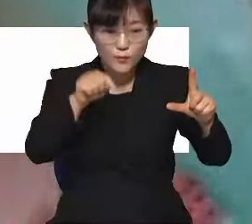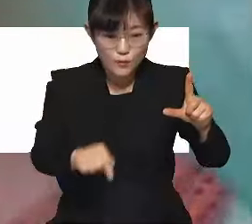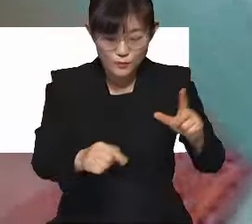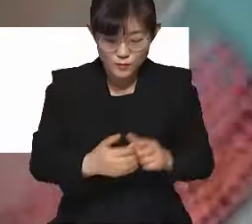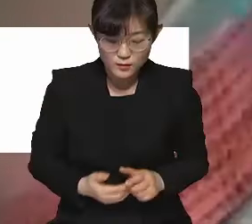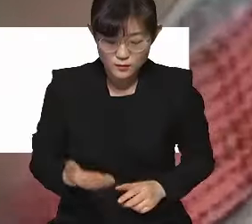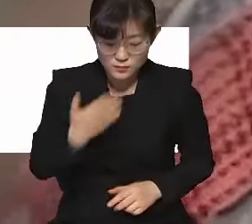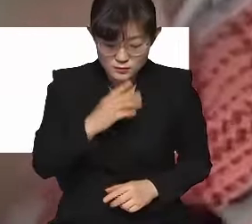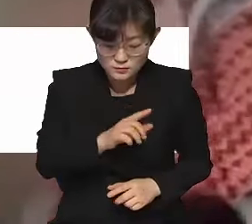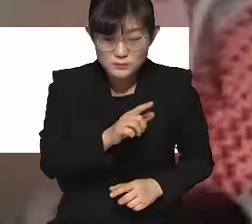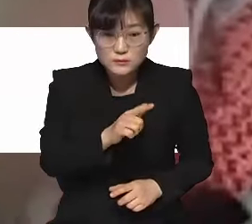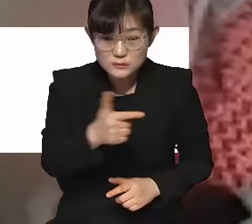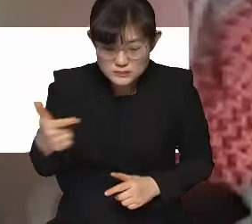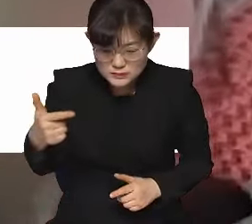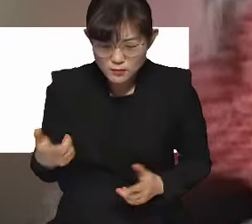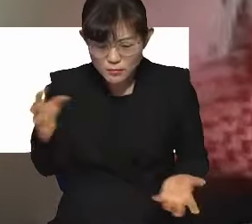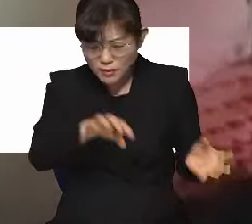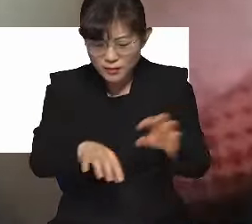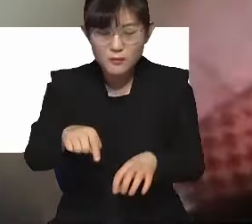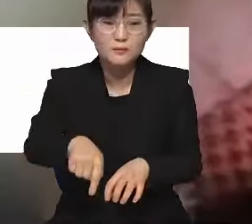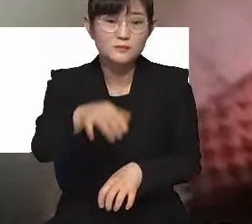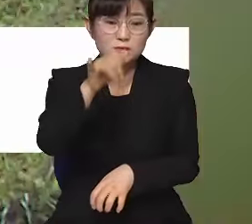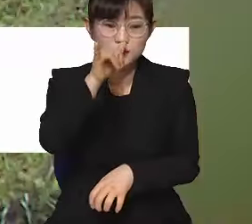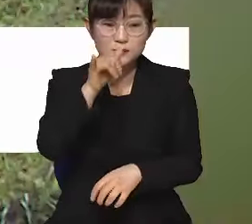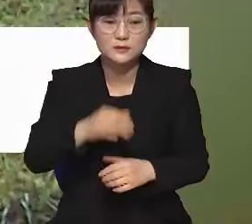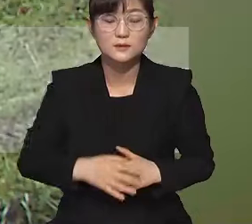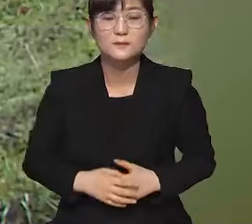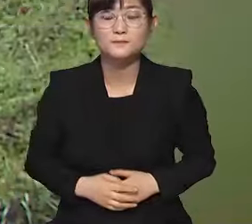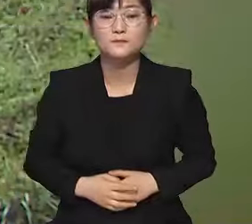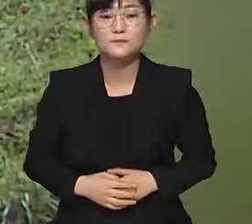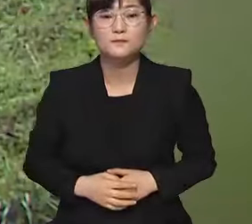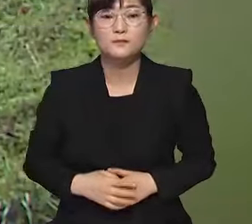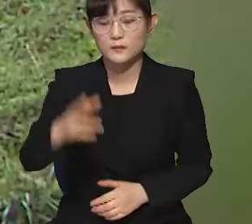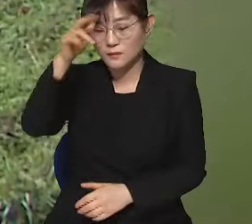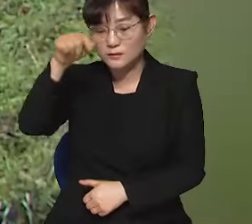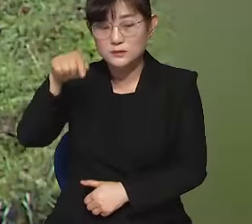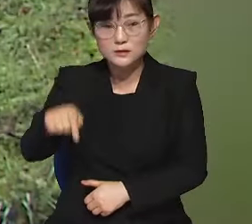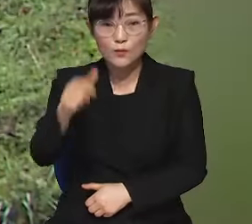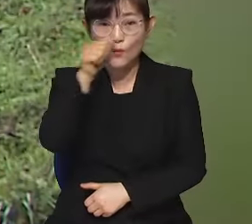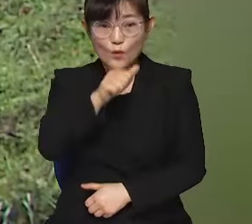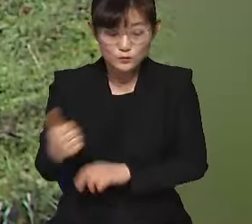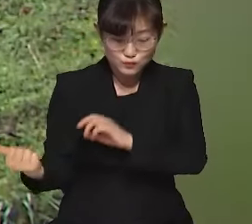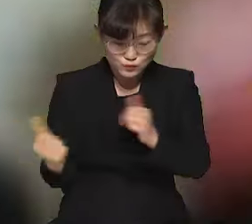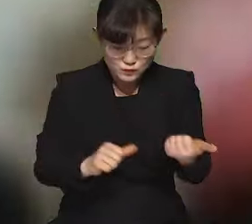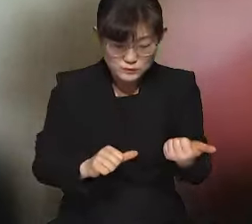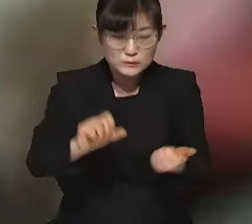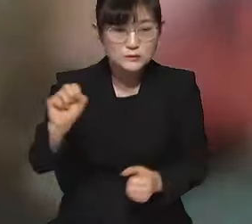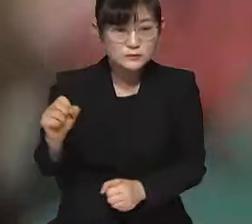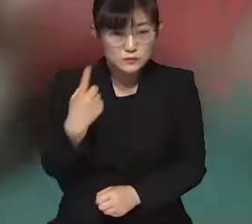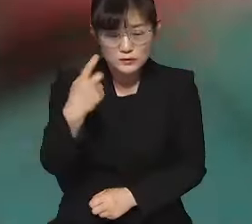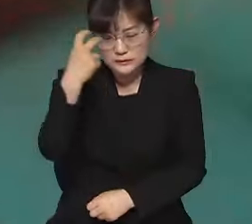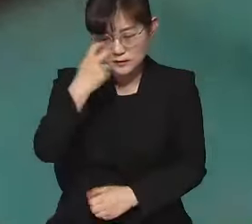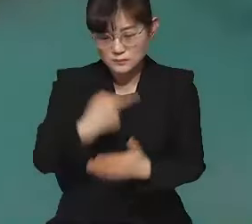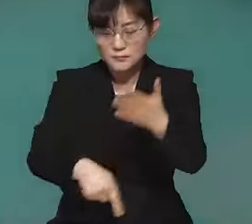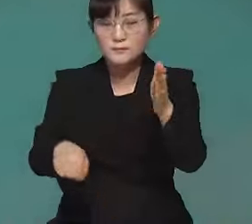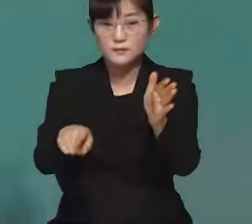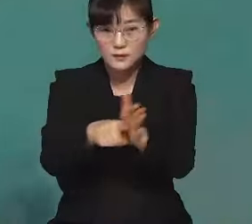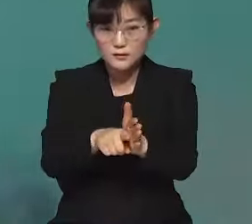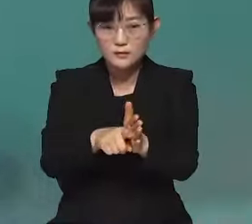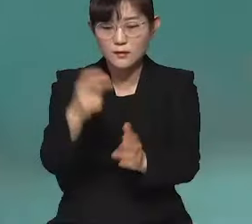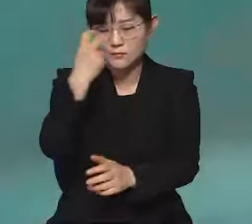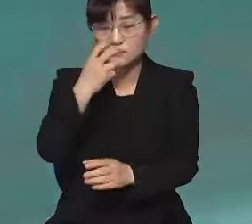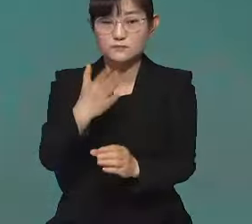그 고양이 사체에 이제 좀 불이 감겨 있었단 말이에요. 경찰은 고양이 집단 폐사의 원인을 규명하기 위한 수사에